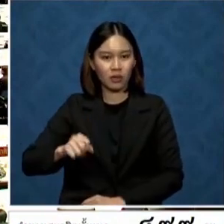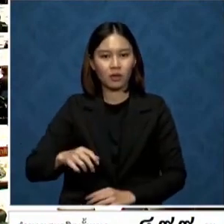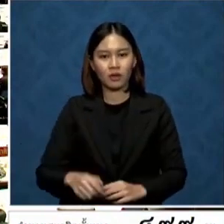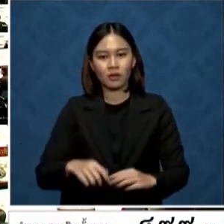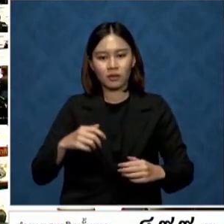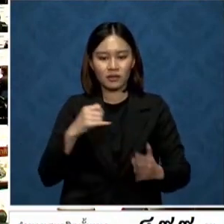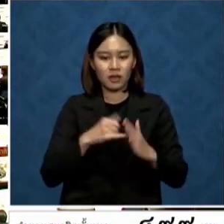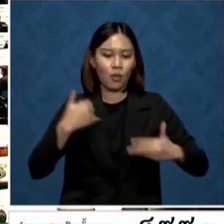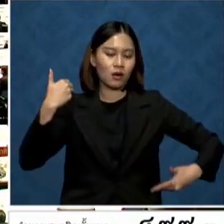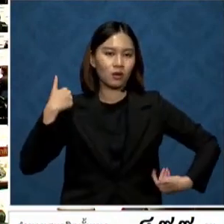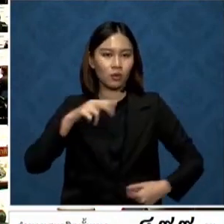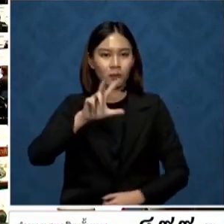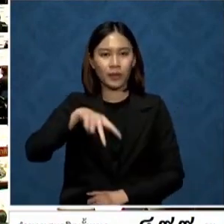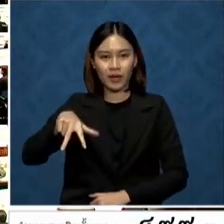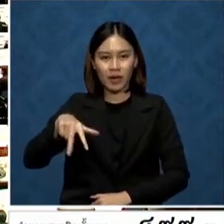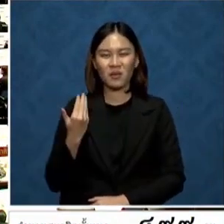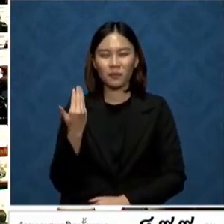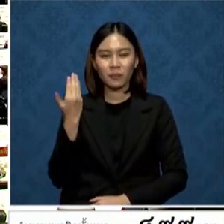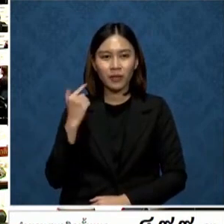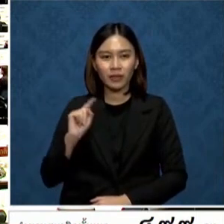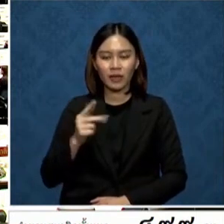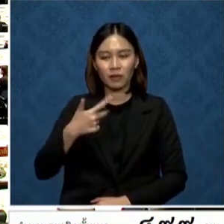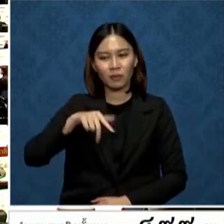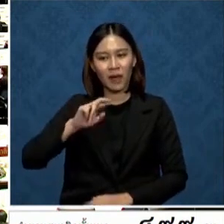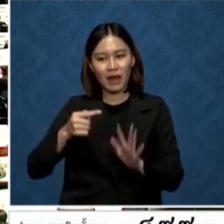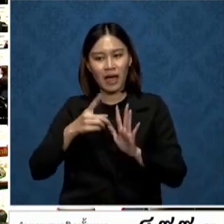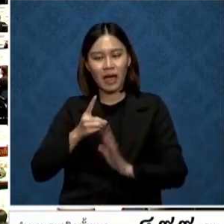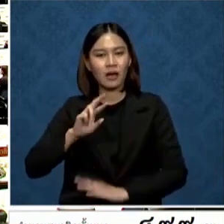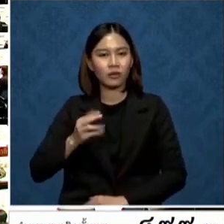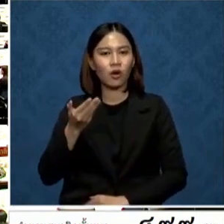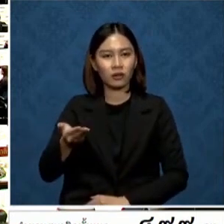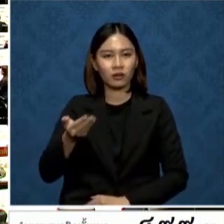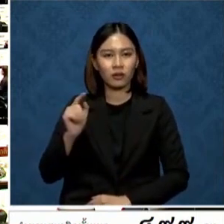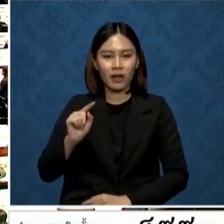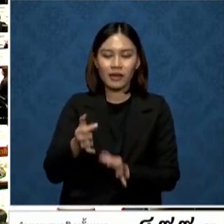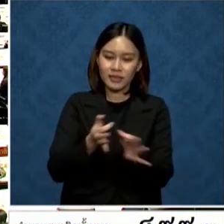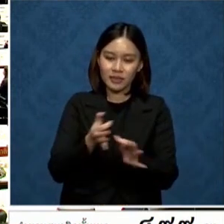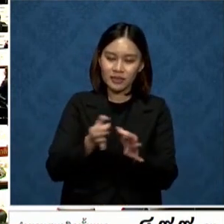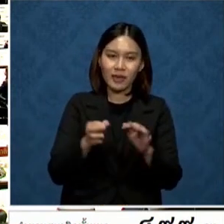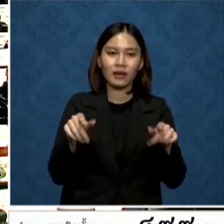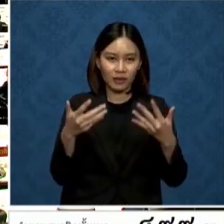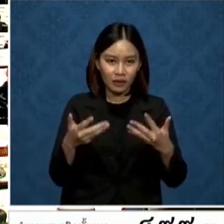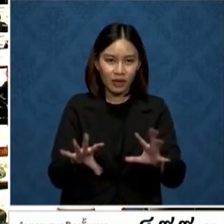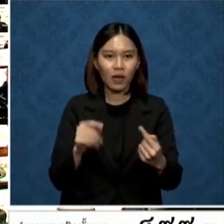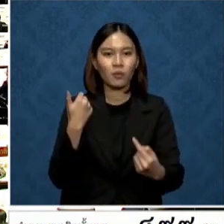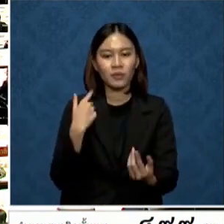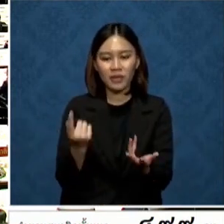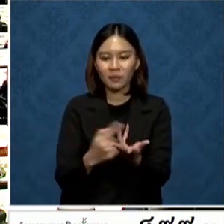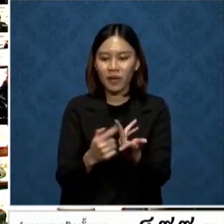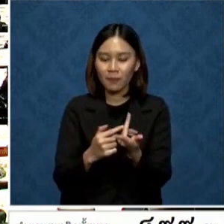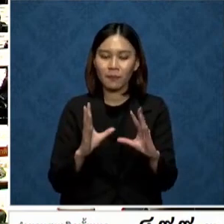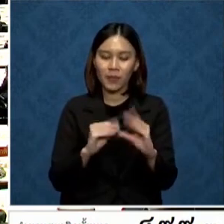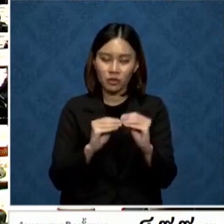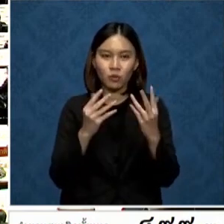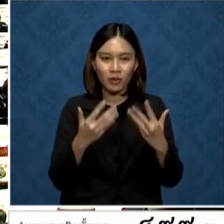ลพบุรีพรรคเพื่อไทยนะครับก็เมื่อกี้ท่านดรก็ได้ชี้แจงไปเช่นกันแล้วนะครับเรามีการนับองค์ประชุมไป